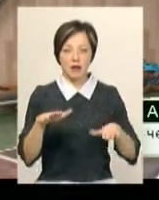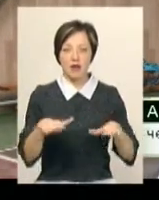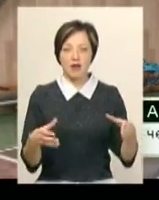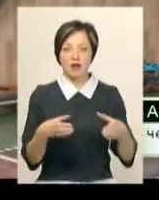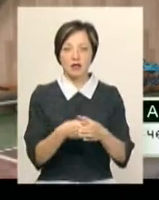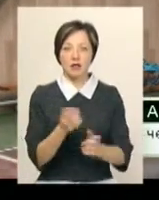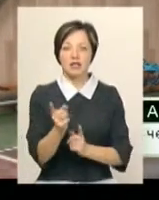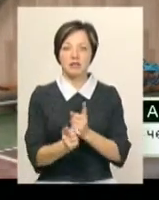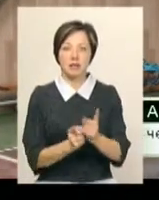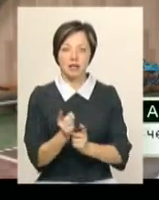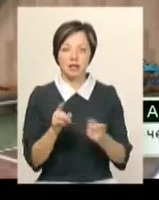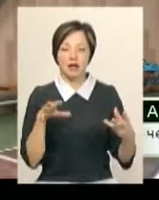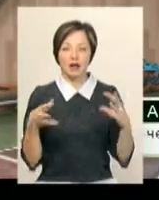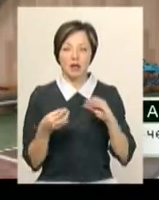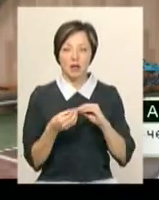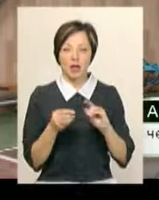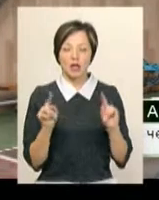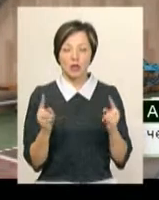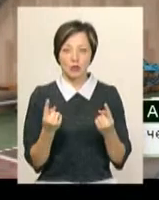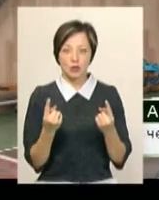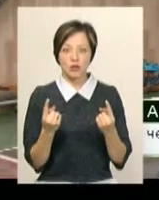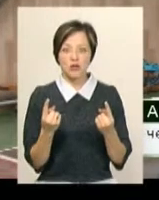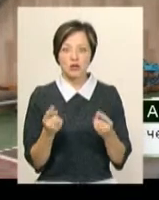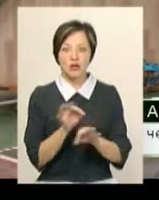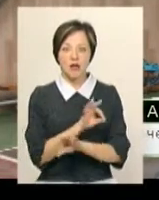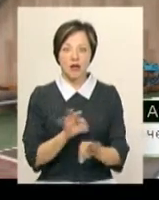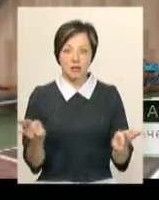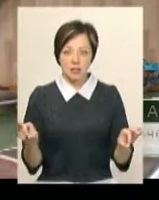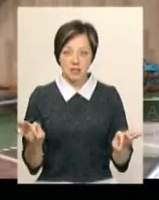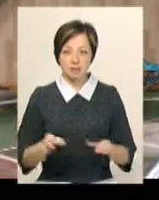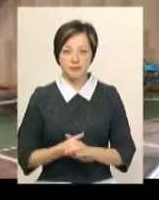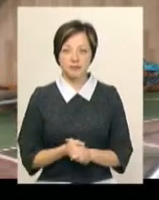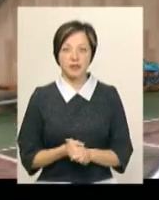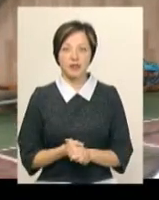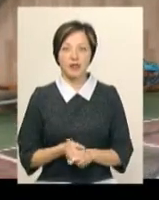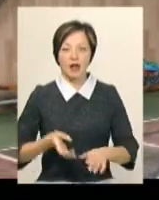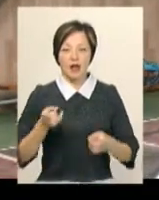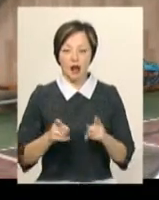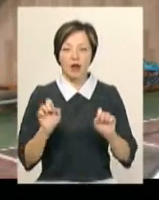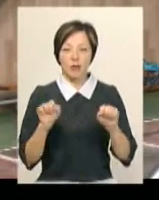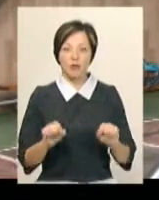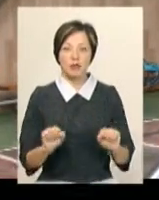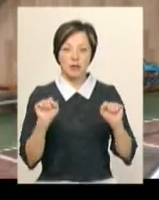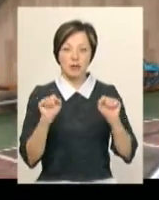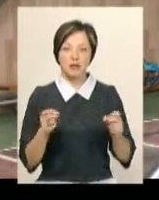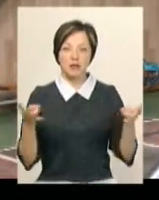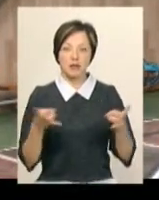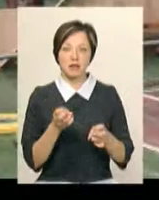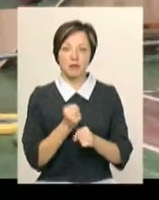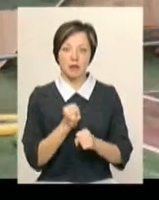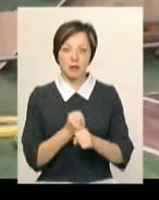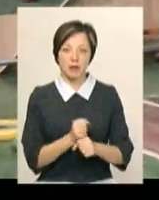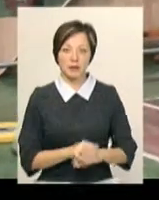категорії змінилися. Результати дуже-дуже класні, які реально можна піднімати, які треба